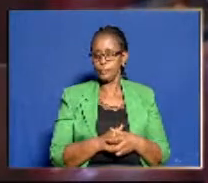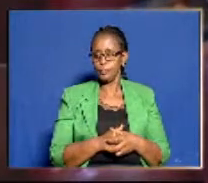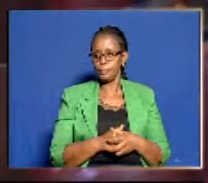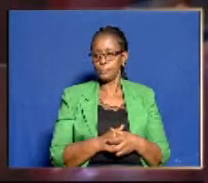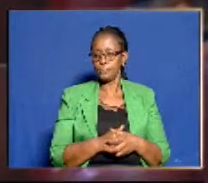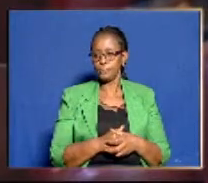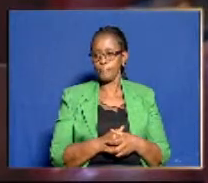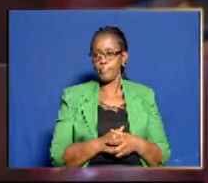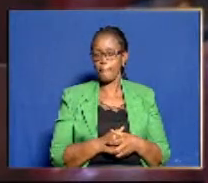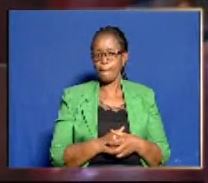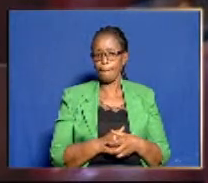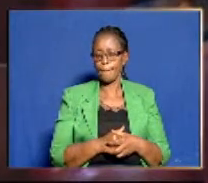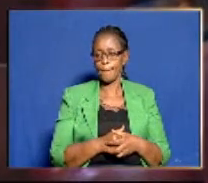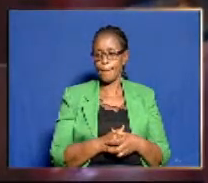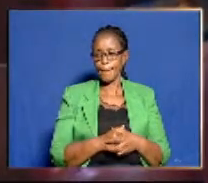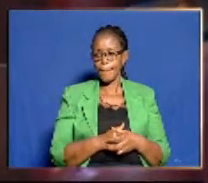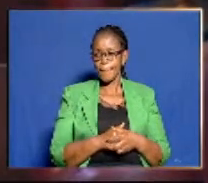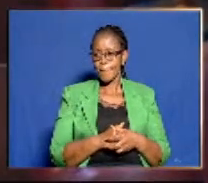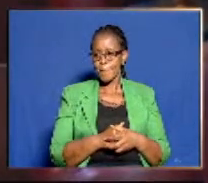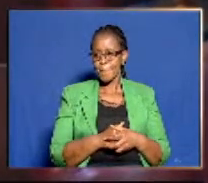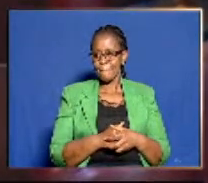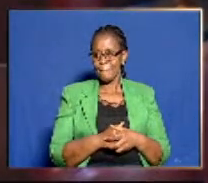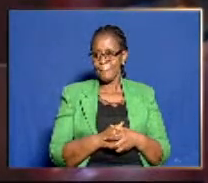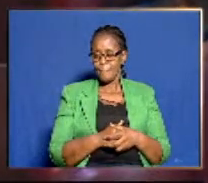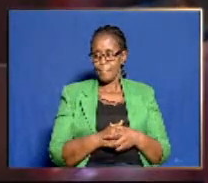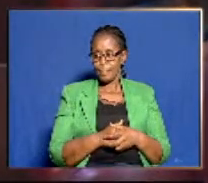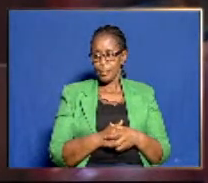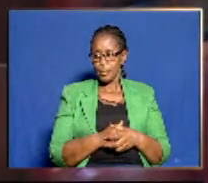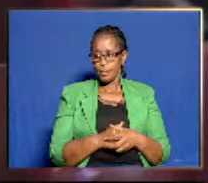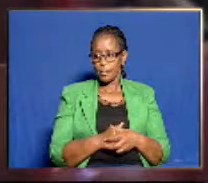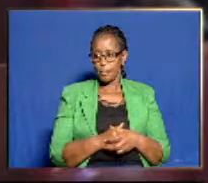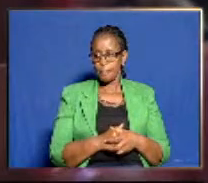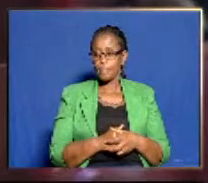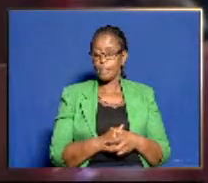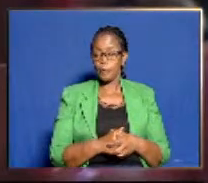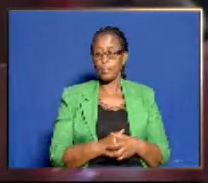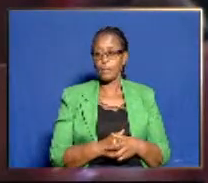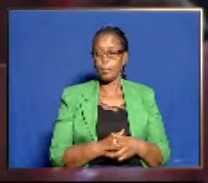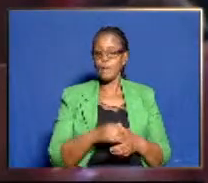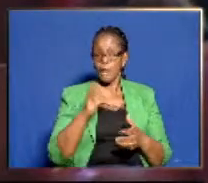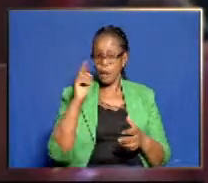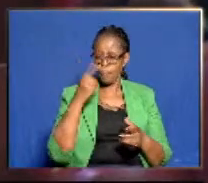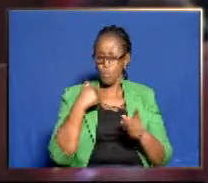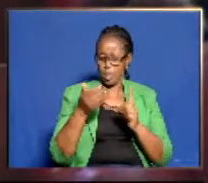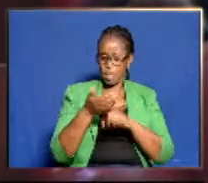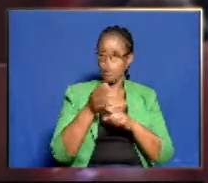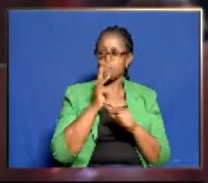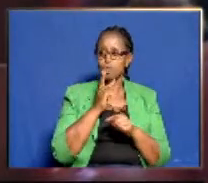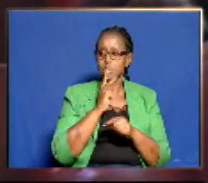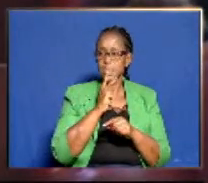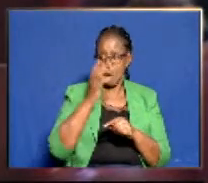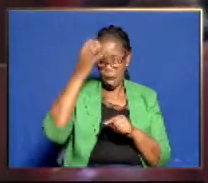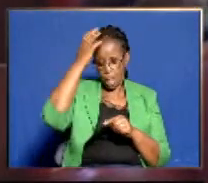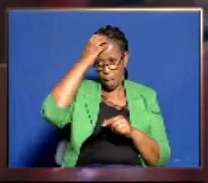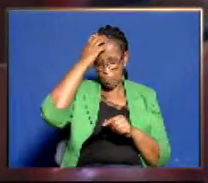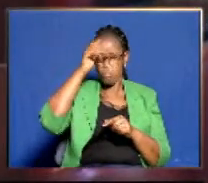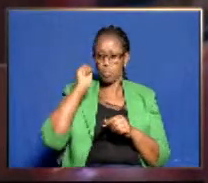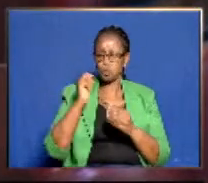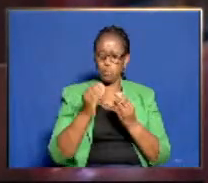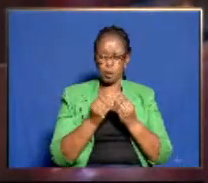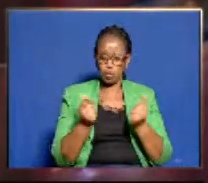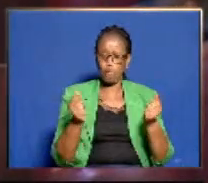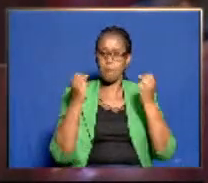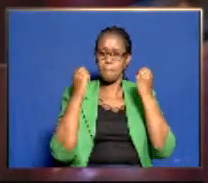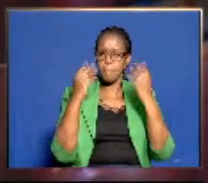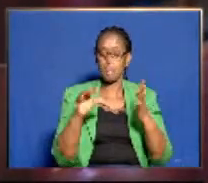Na Lamu tukiweza kubadilisha, yani kuweza kuleta maji, basi tutakuwa tumetatua matatizo ambayo tuko nayo